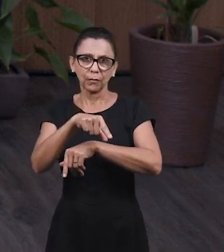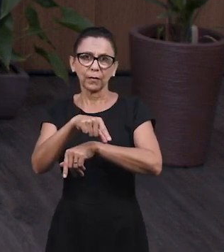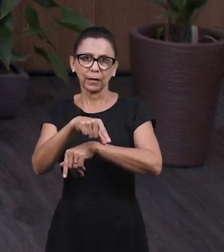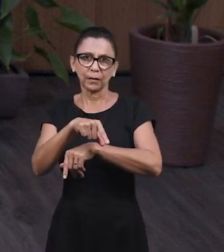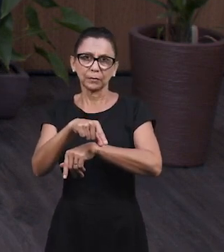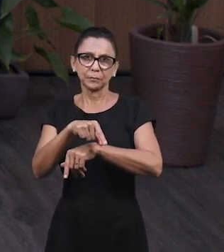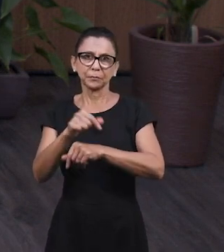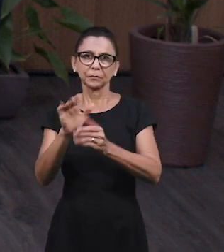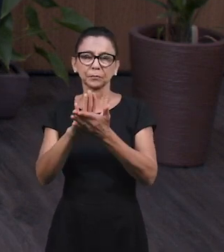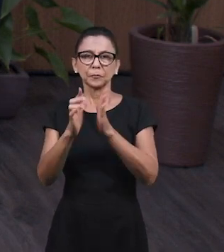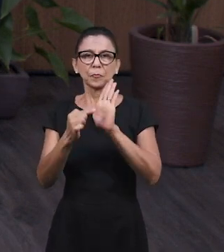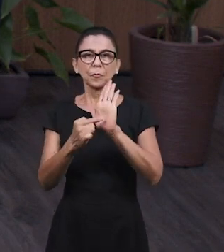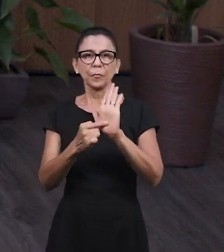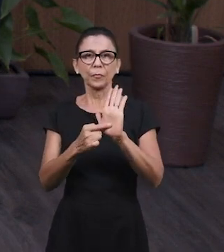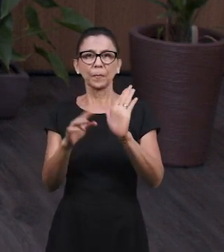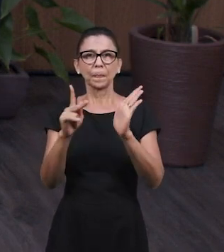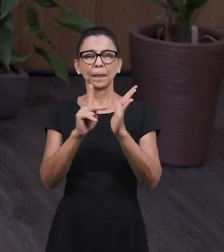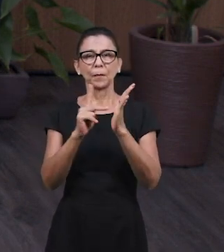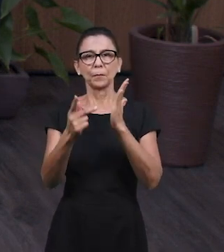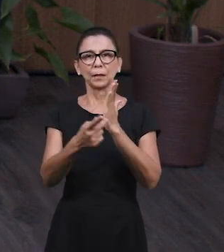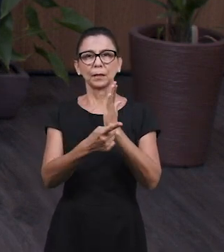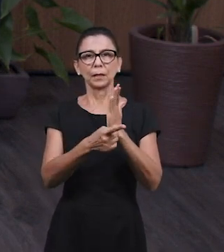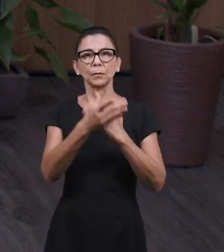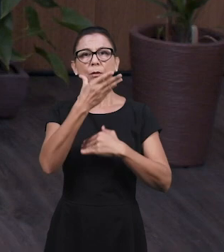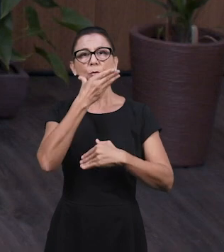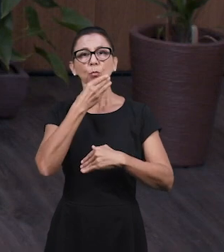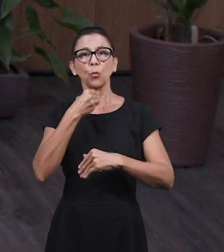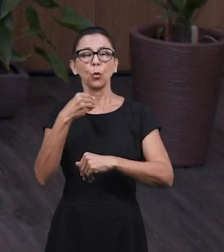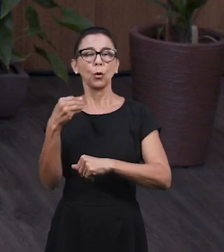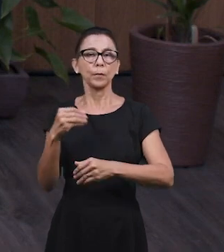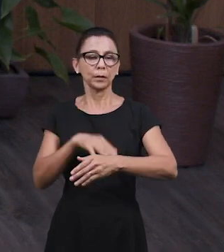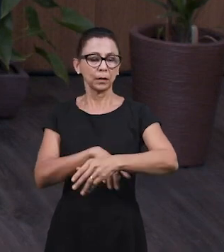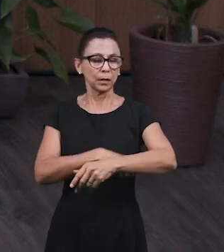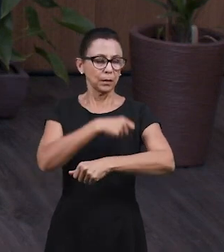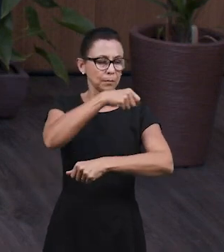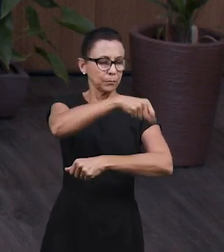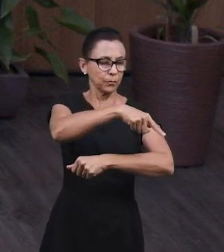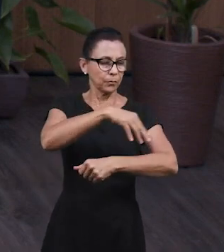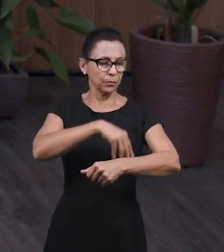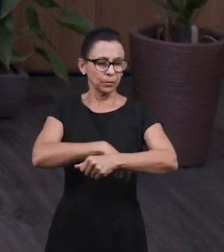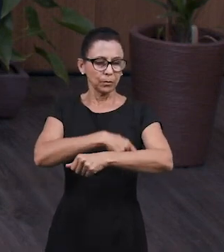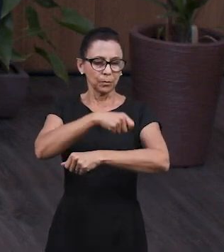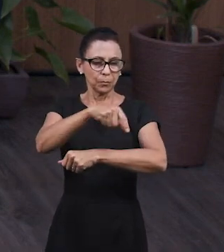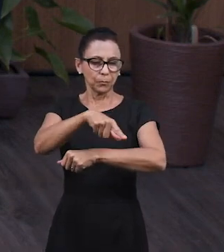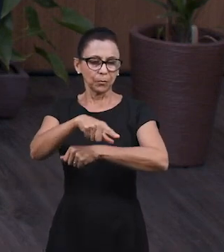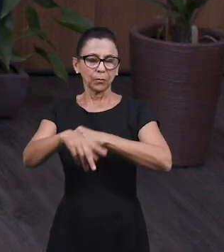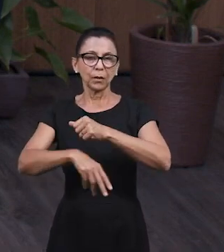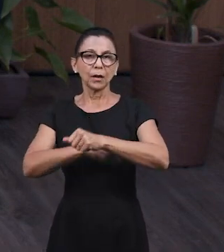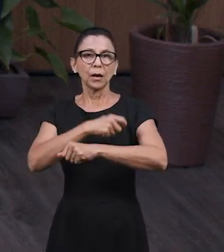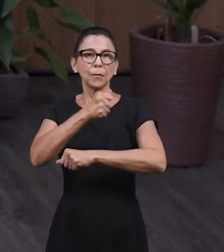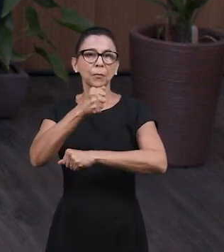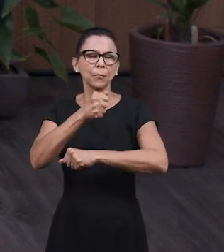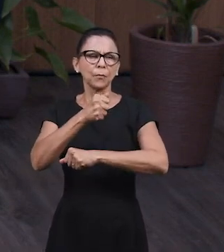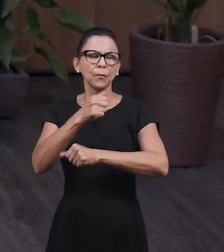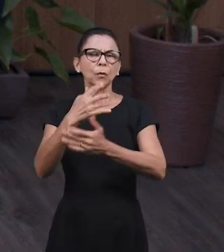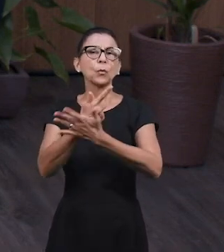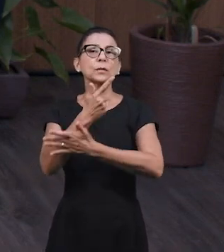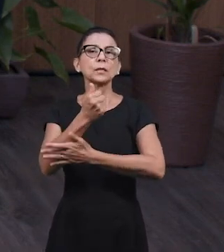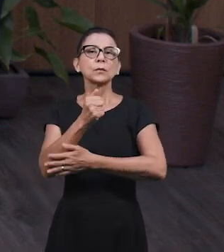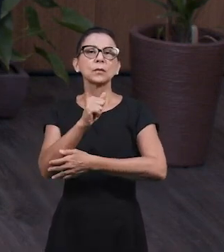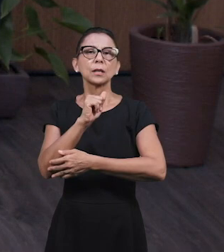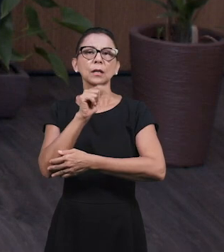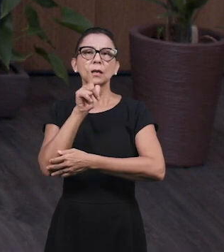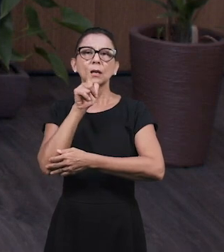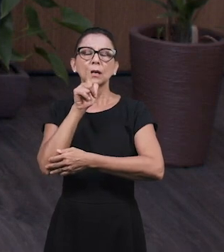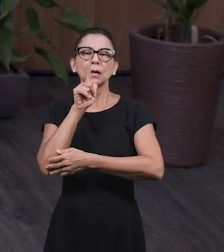Qu'on lit dans la parabole du semeur racontée par le Seigneur Jésus. La sémence, au bord du chemin, elle